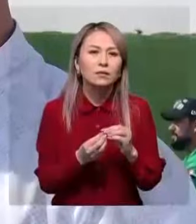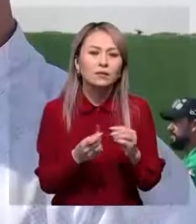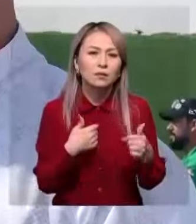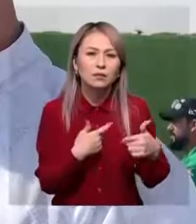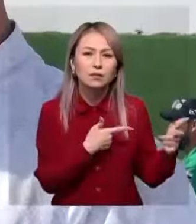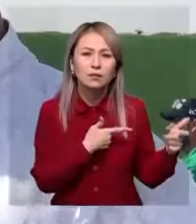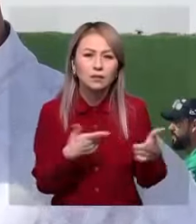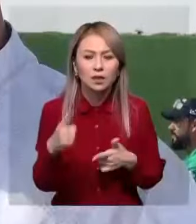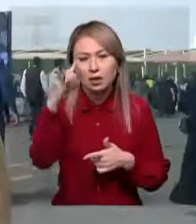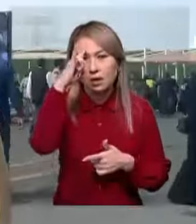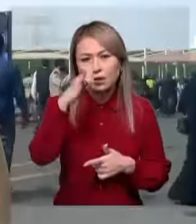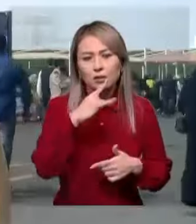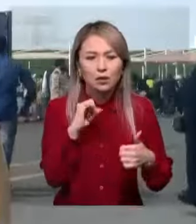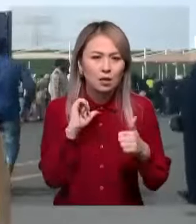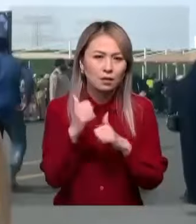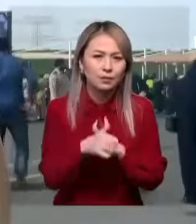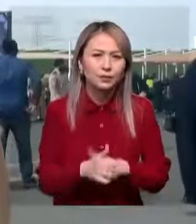дайынбыз. Қазақстан алға.